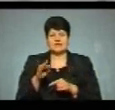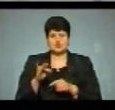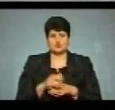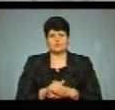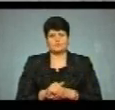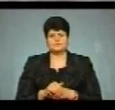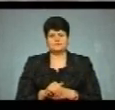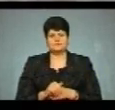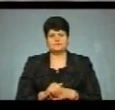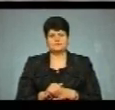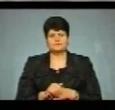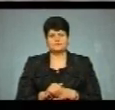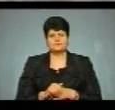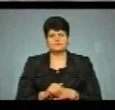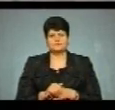тротуарі.